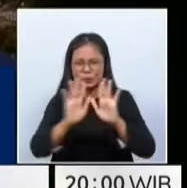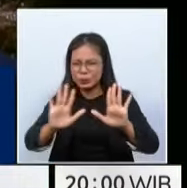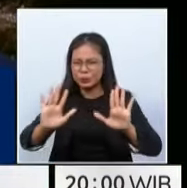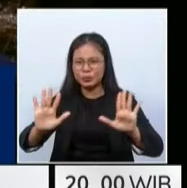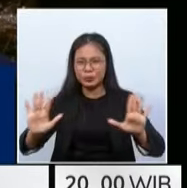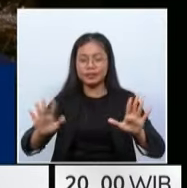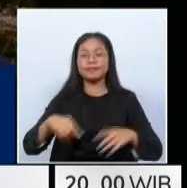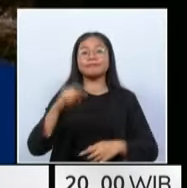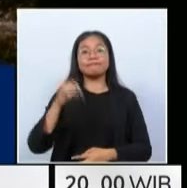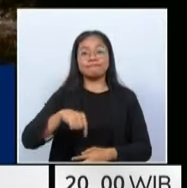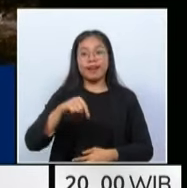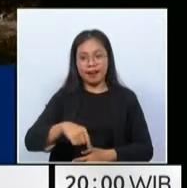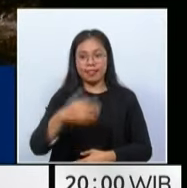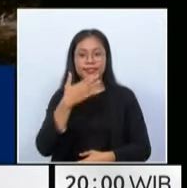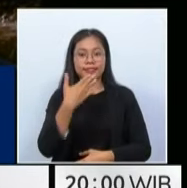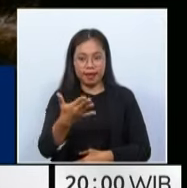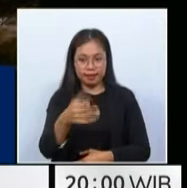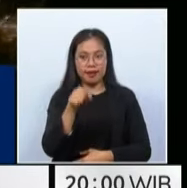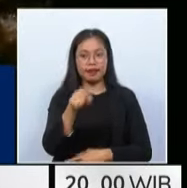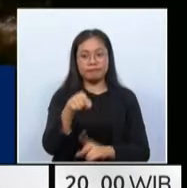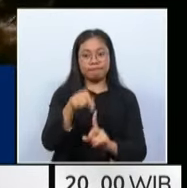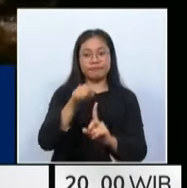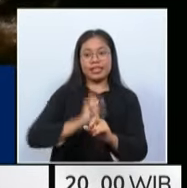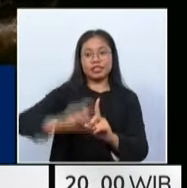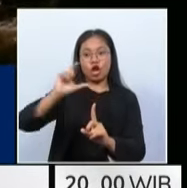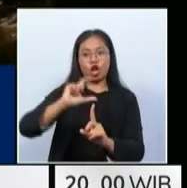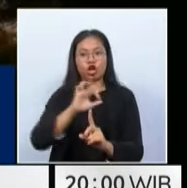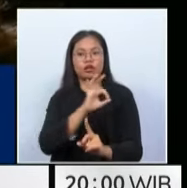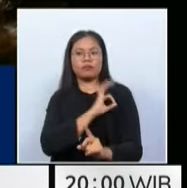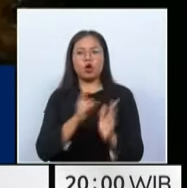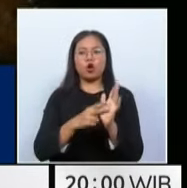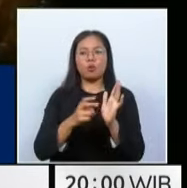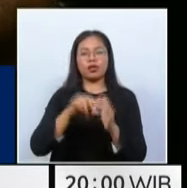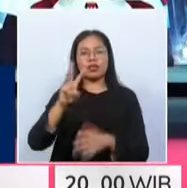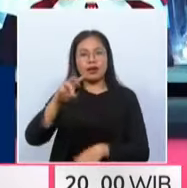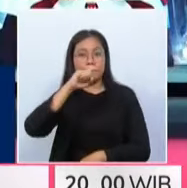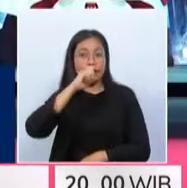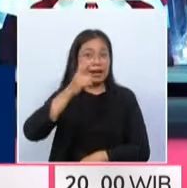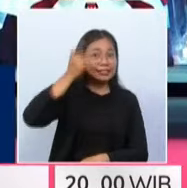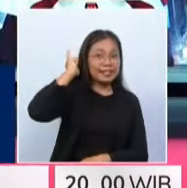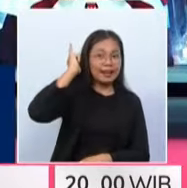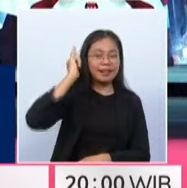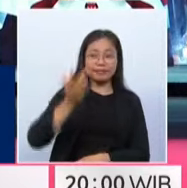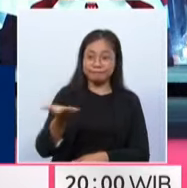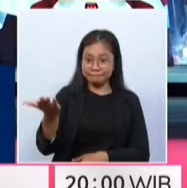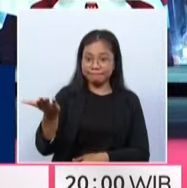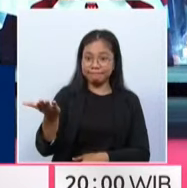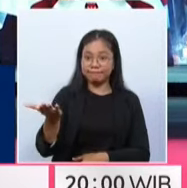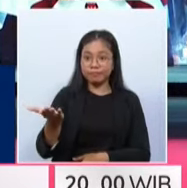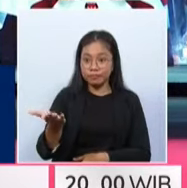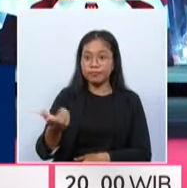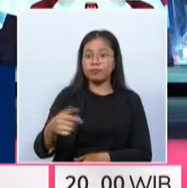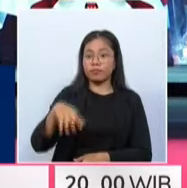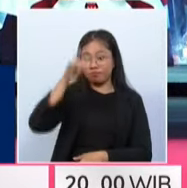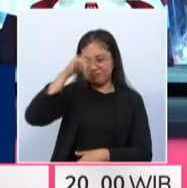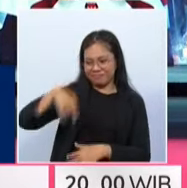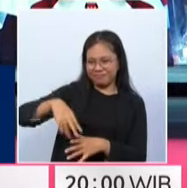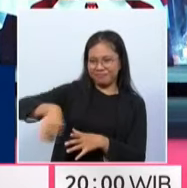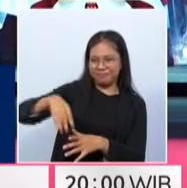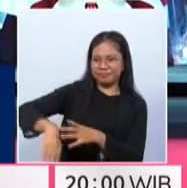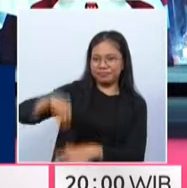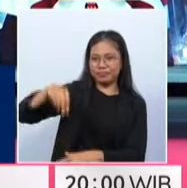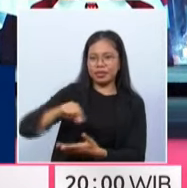pertanyaan untuk calon Presiden nomor urut 3 bapak gancar pranowo untuk itu kami persilakan panelis bapaks